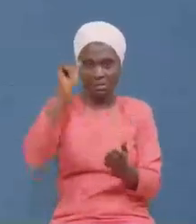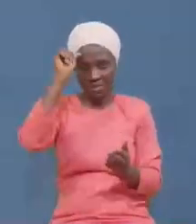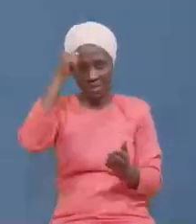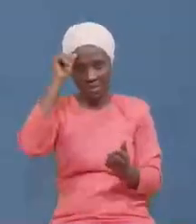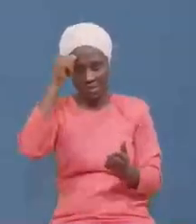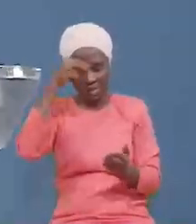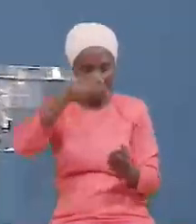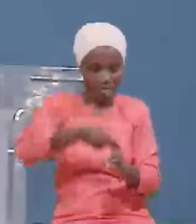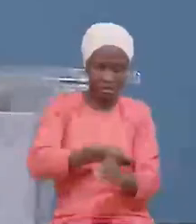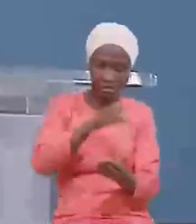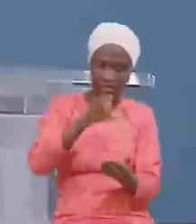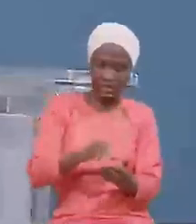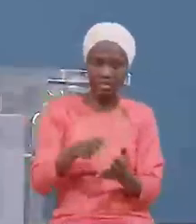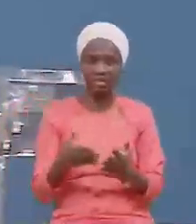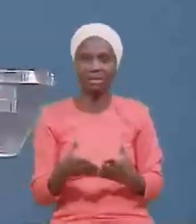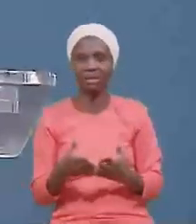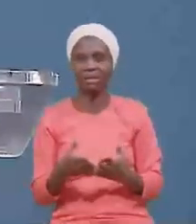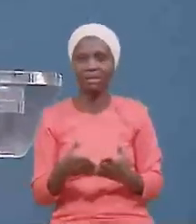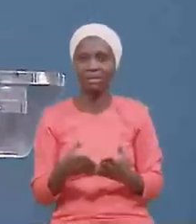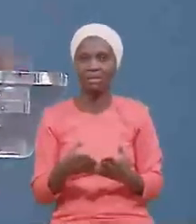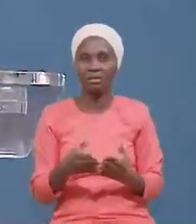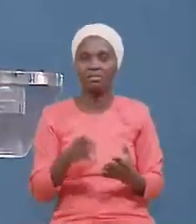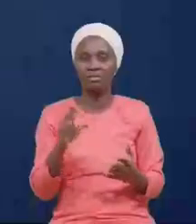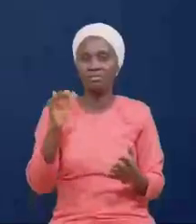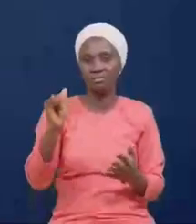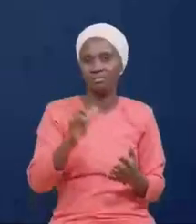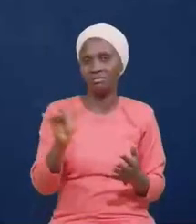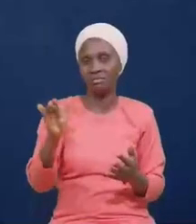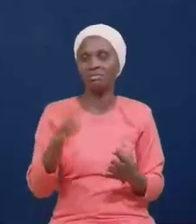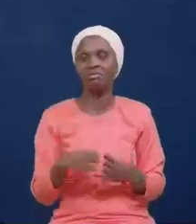agneau asiatique. C'est le même Sauveur.